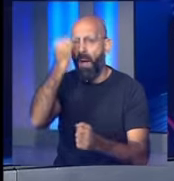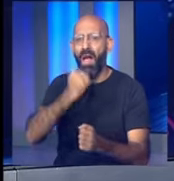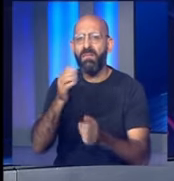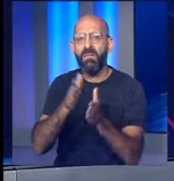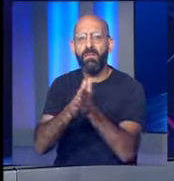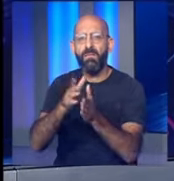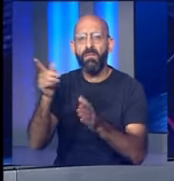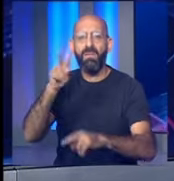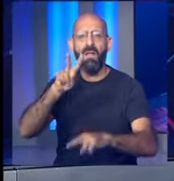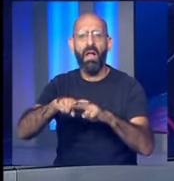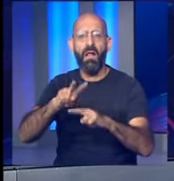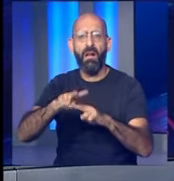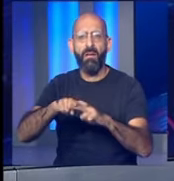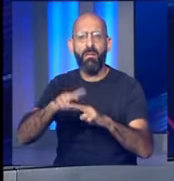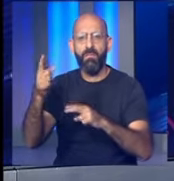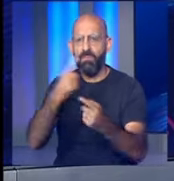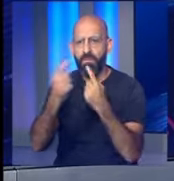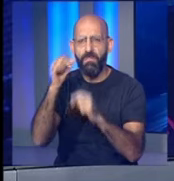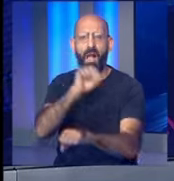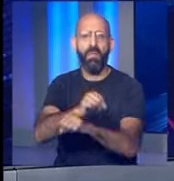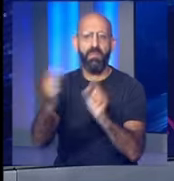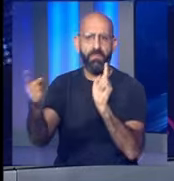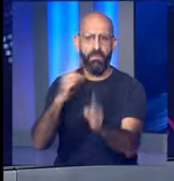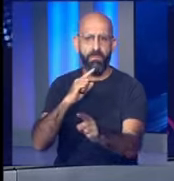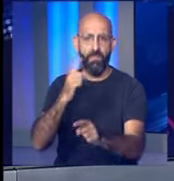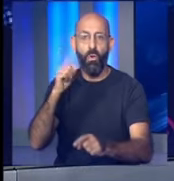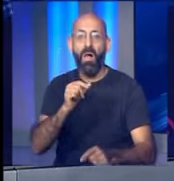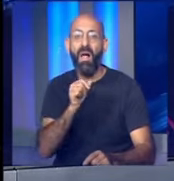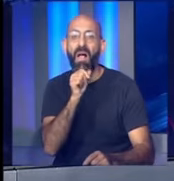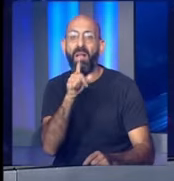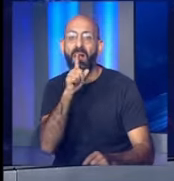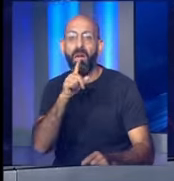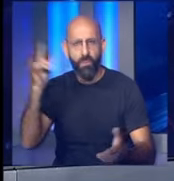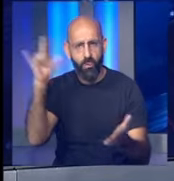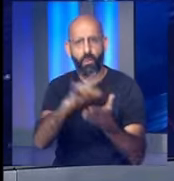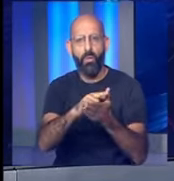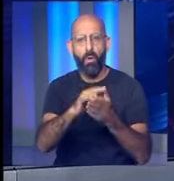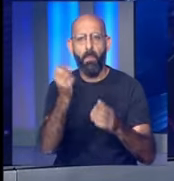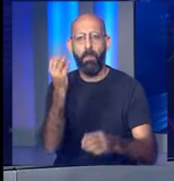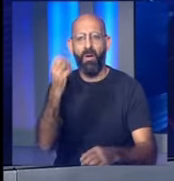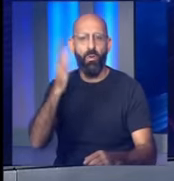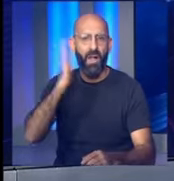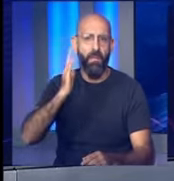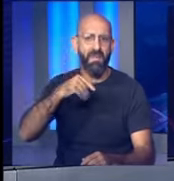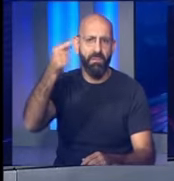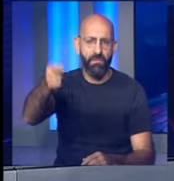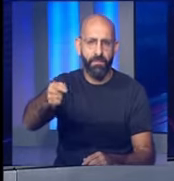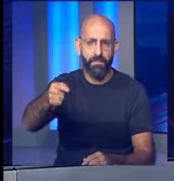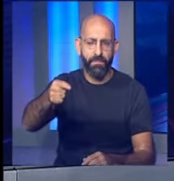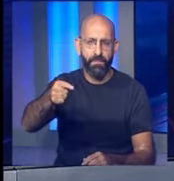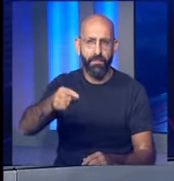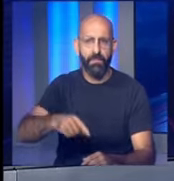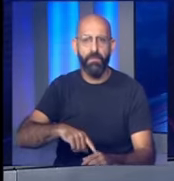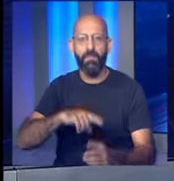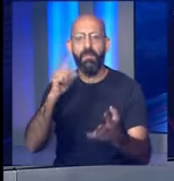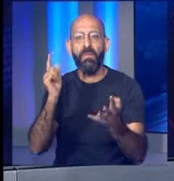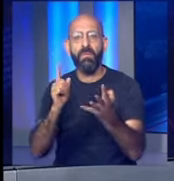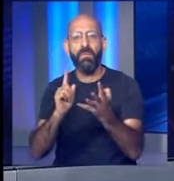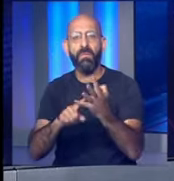صفقة التبادل بين حماس وإسرائيل، والموفد القطري أبو فهد جاسم يزور بيروت الخميس